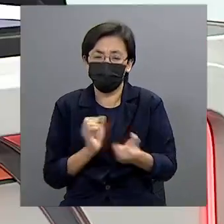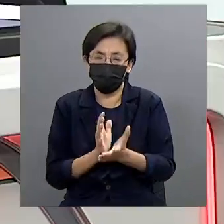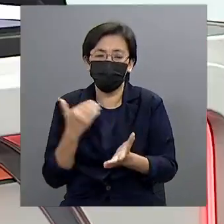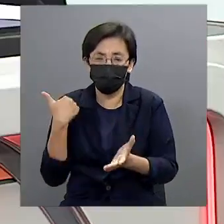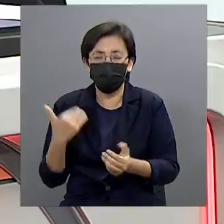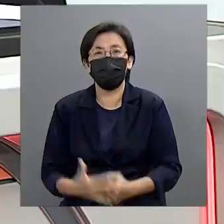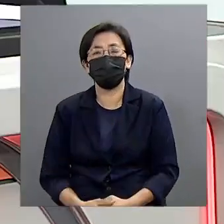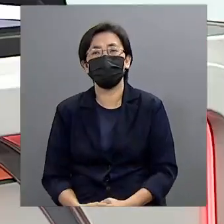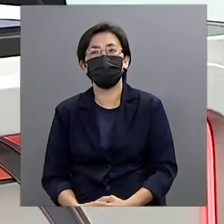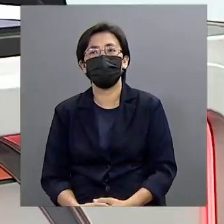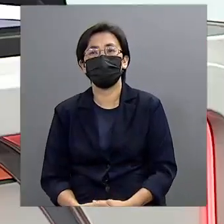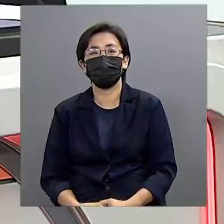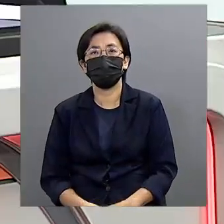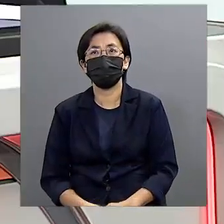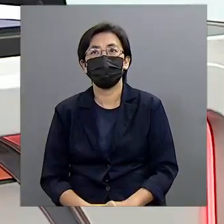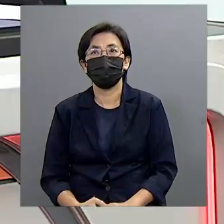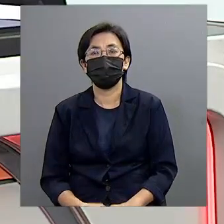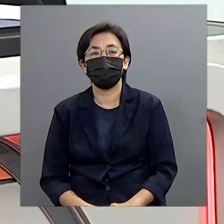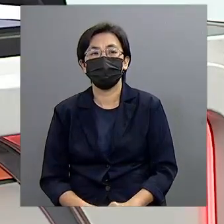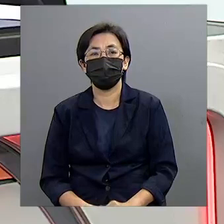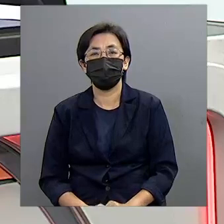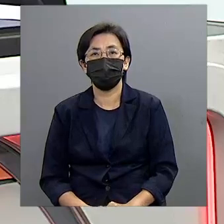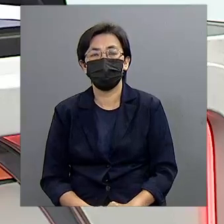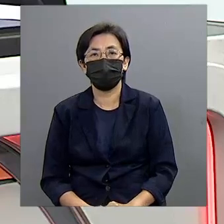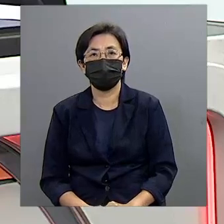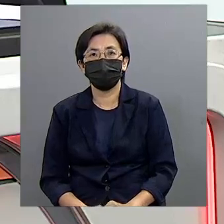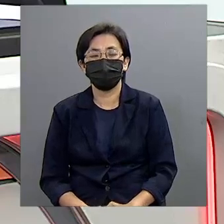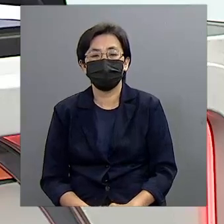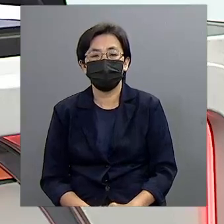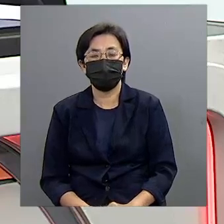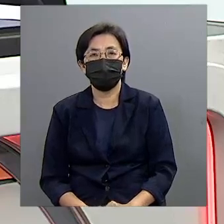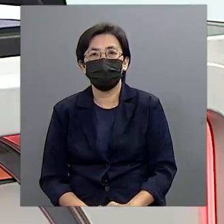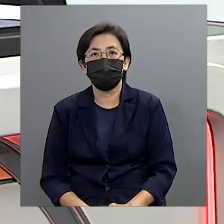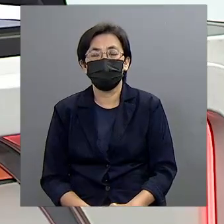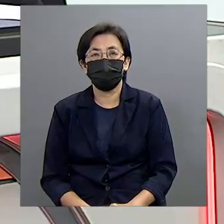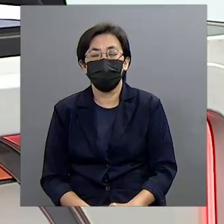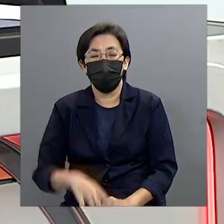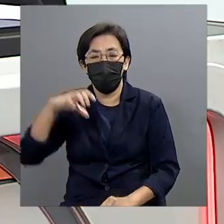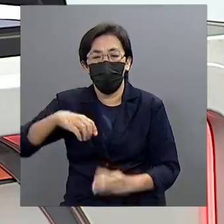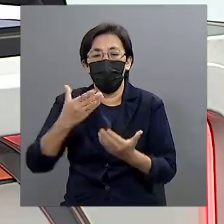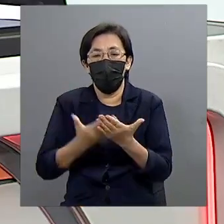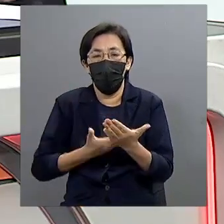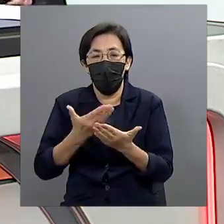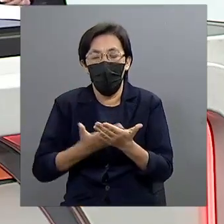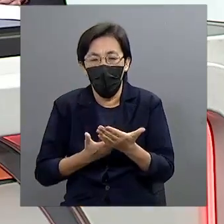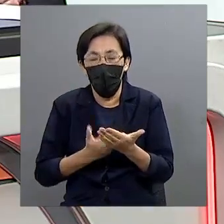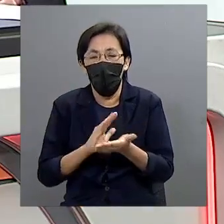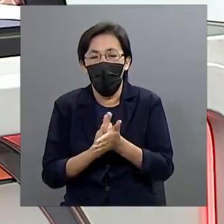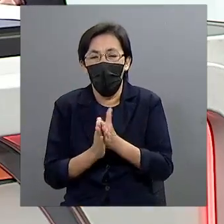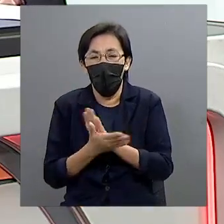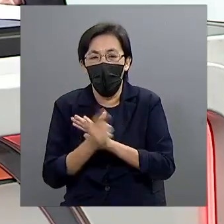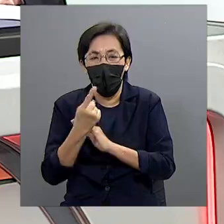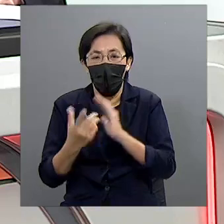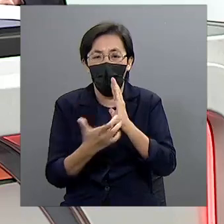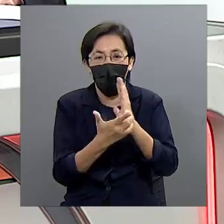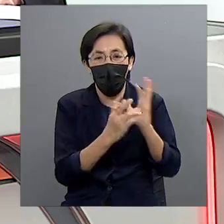ช่วงที่ผ่านมาก่อนหน้านี้มีเสียงเรียกร้องมาโดยตลอดนะคะว่าให้สำนักงานสลากกินแบ่งรัฐบาลเนี่ยปรับตัวนำเอาเทคโนโลยีมาแก้ไขปัญห